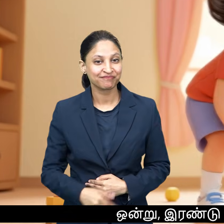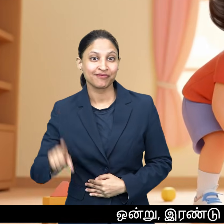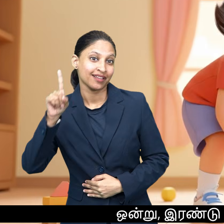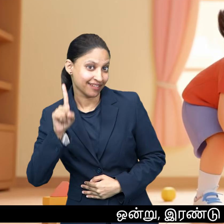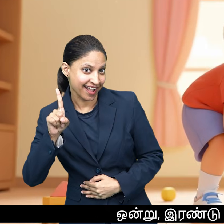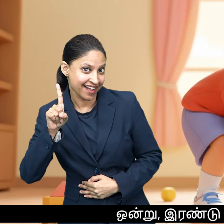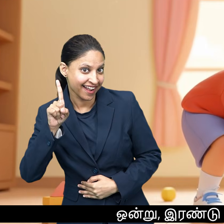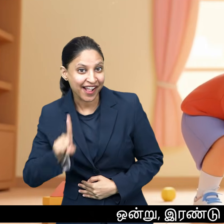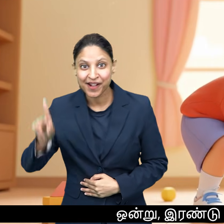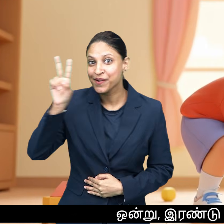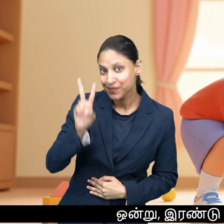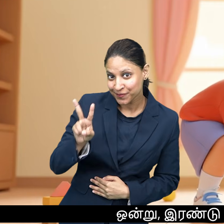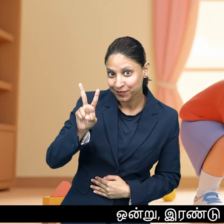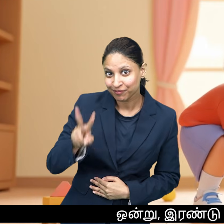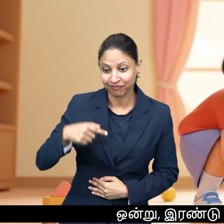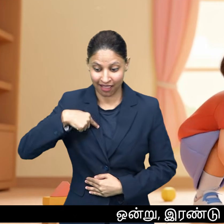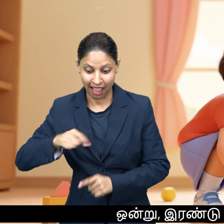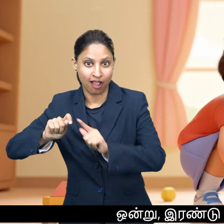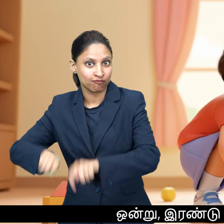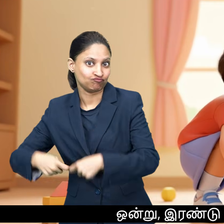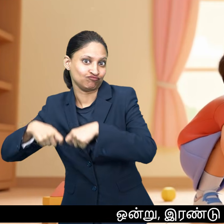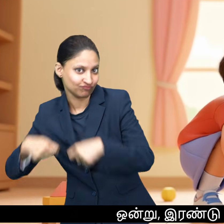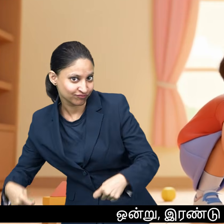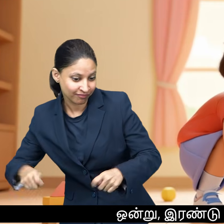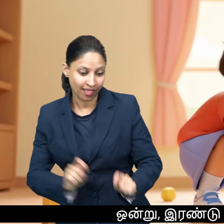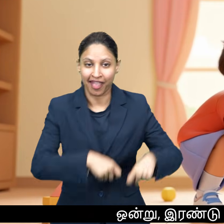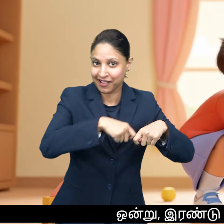கொள்வோம். 1, 2 ஷூவை கட்டுங்கள்.